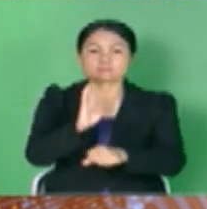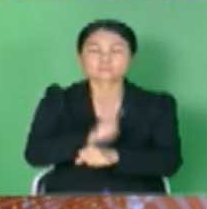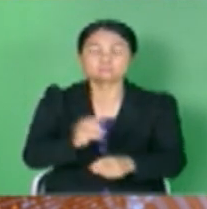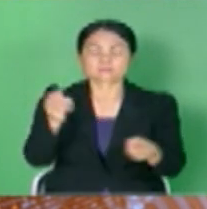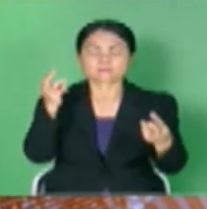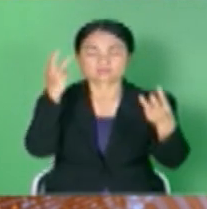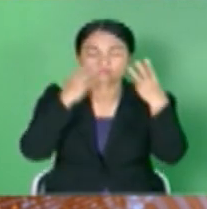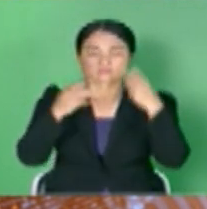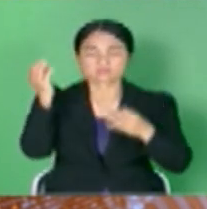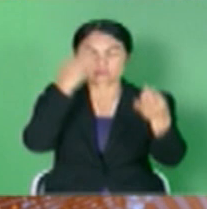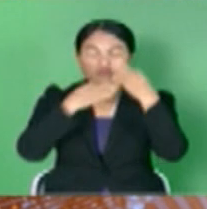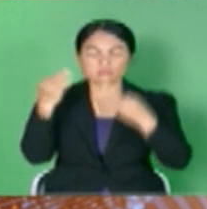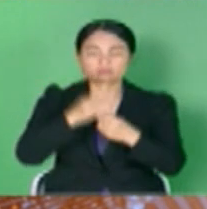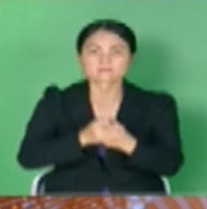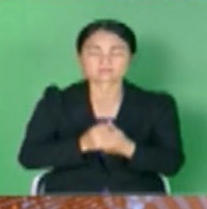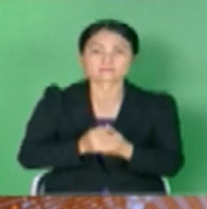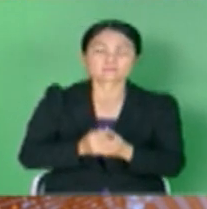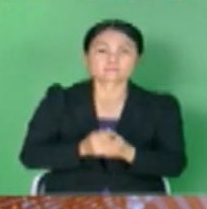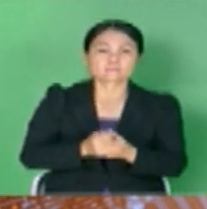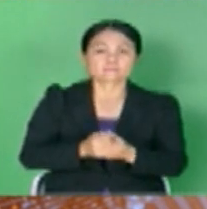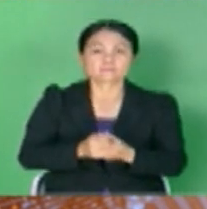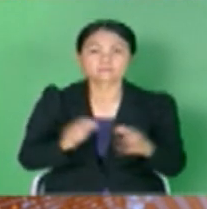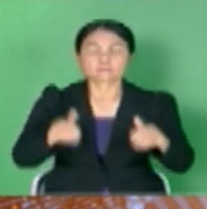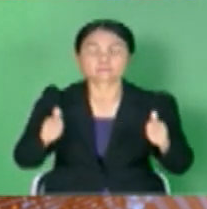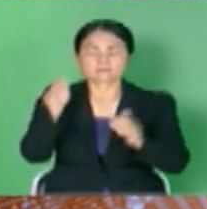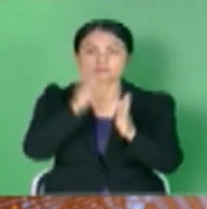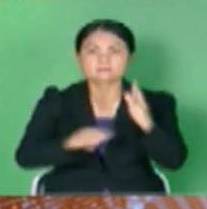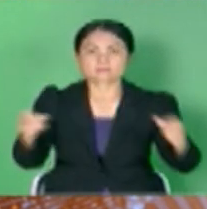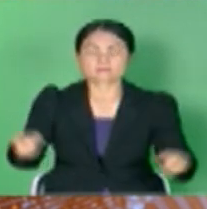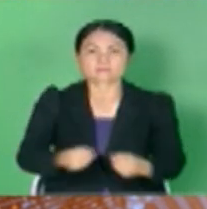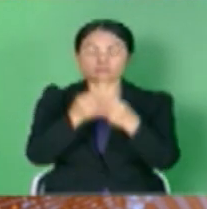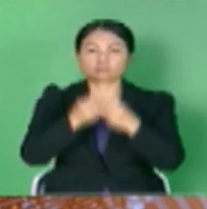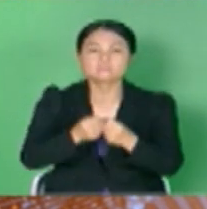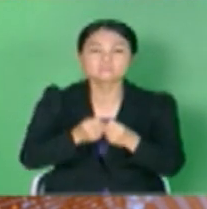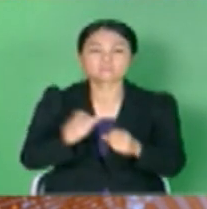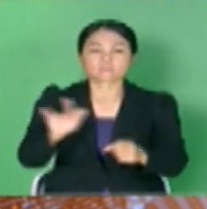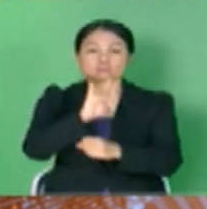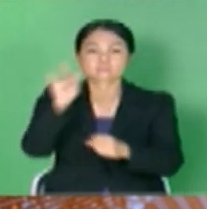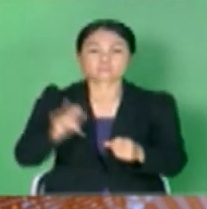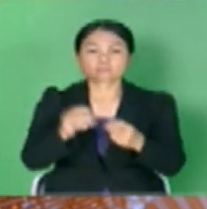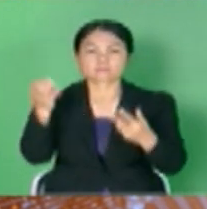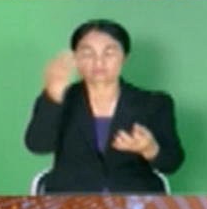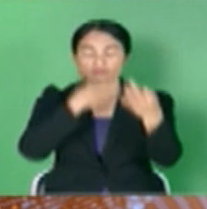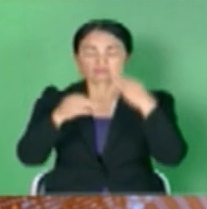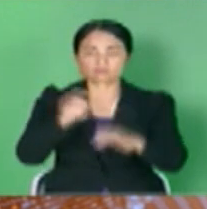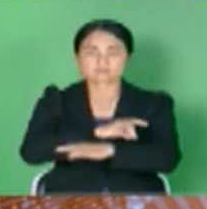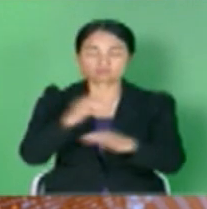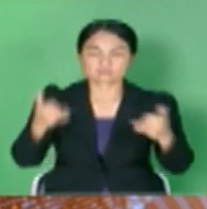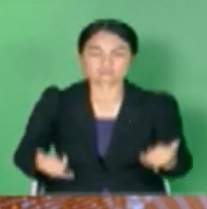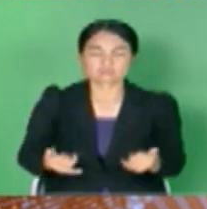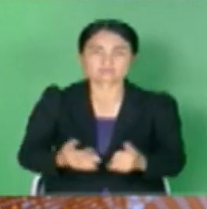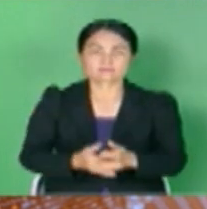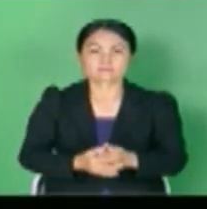ងគឺជាវិធានការមានប្រសិទ្ធភាពក្នុងការកាត់បន្ថយគ្រោះថ្នាក់បណ្ដាលមកពីការប្រើប្រាស់គ្រឿងស្រវឹងនាពេលបច្ចុប្បន្